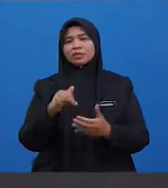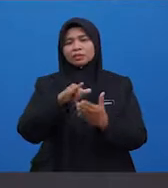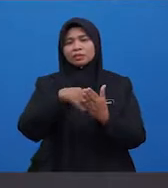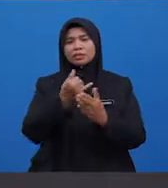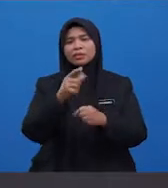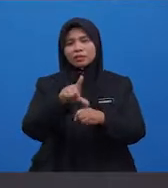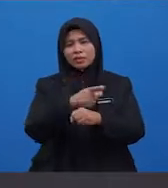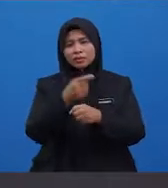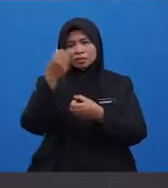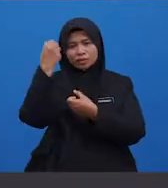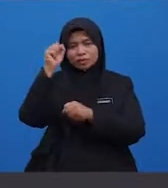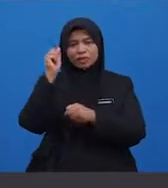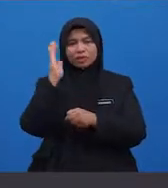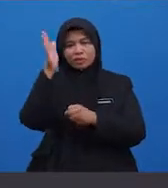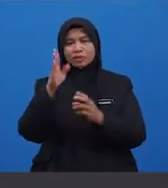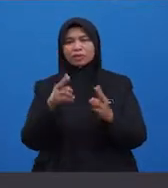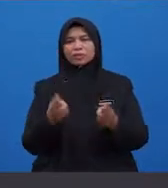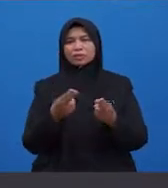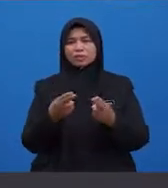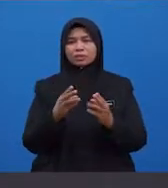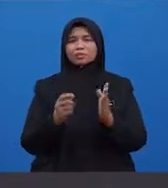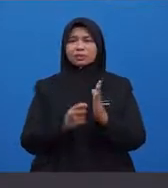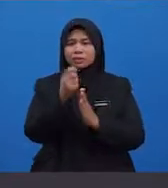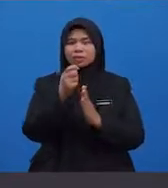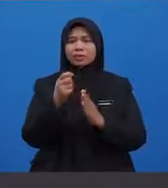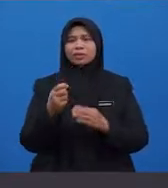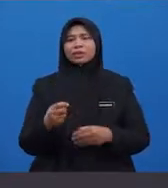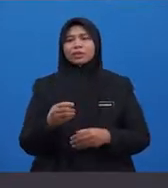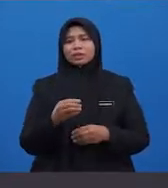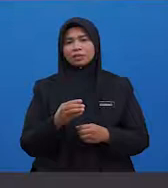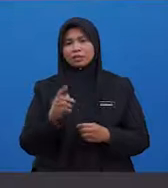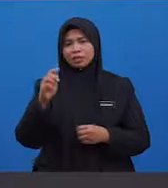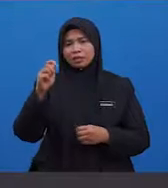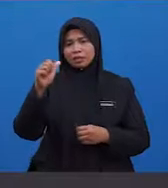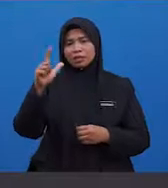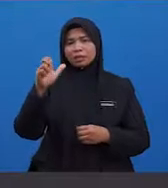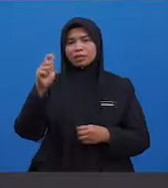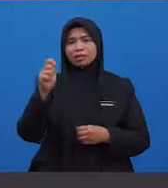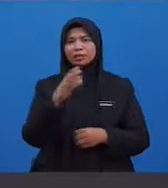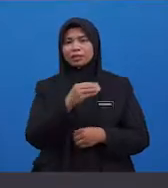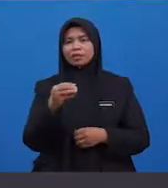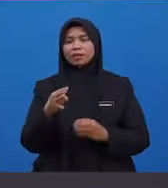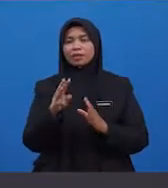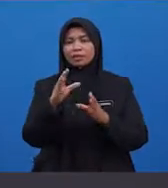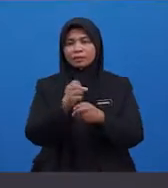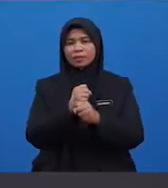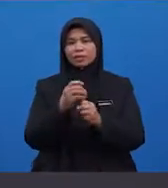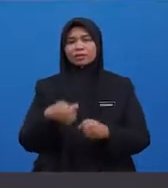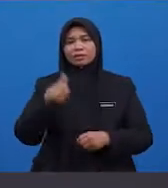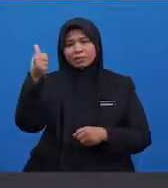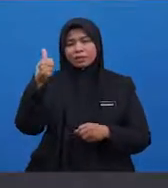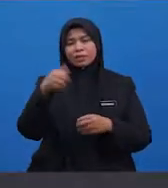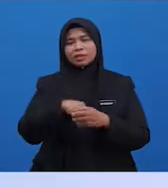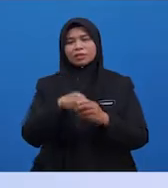Jurulatih sukan akan berusaha meningkatkan prestasi atletnya dan memperolehi kemenangan dalam setiap